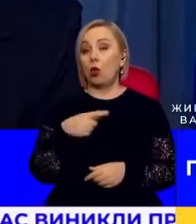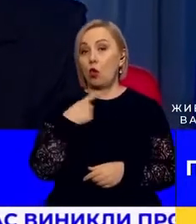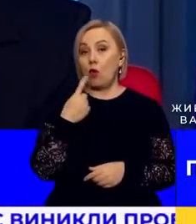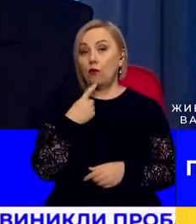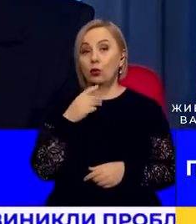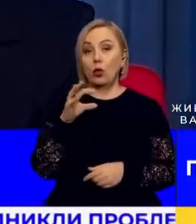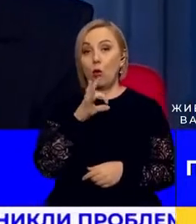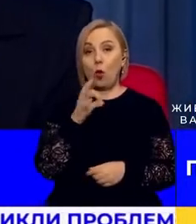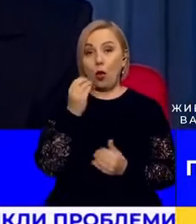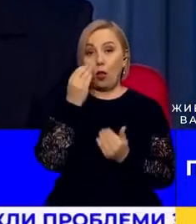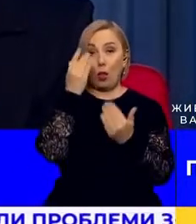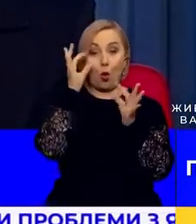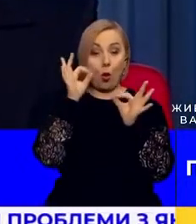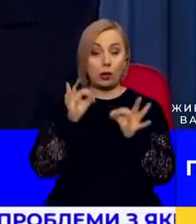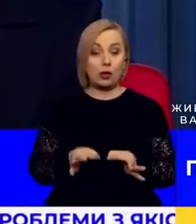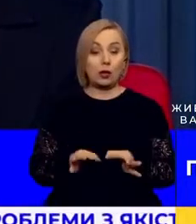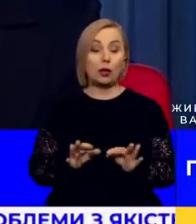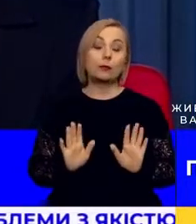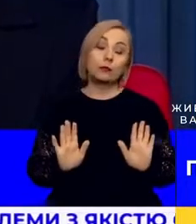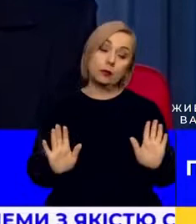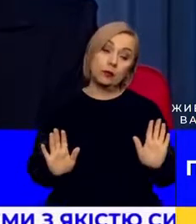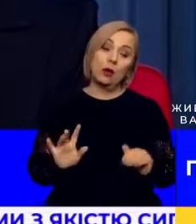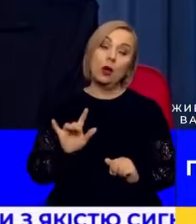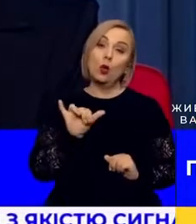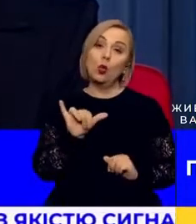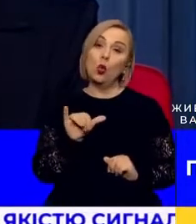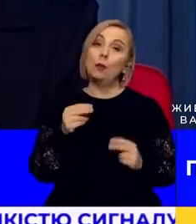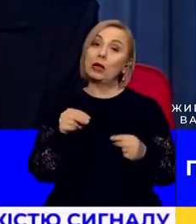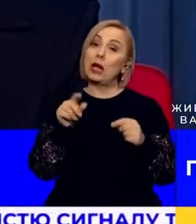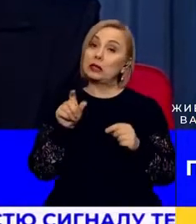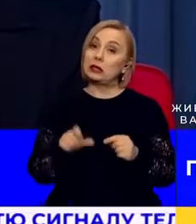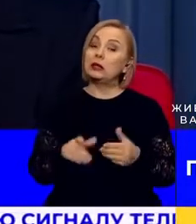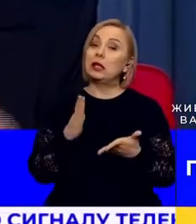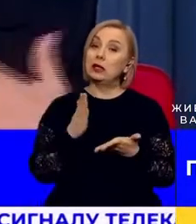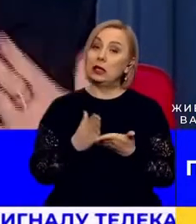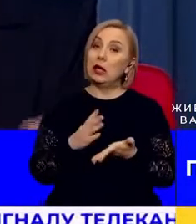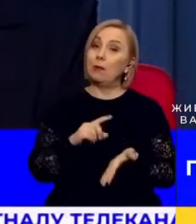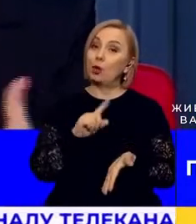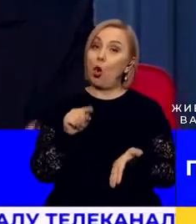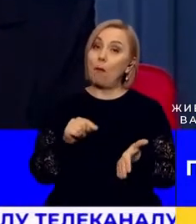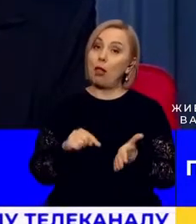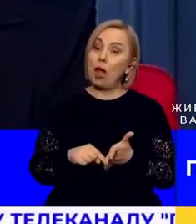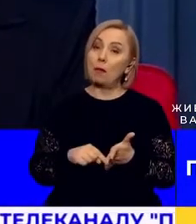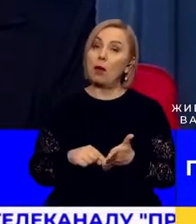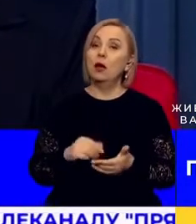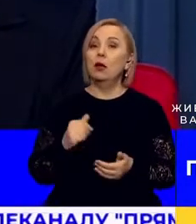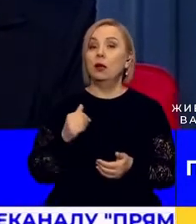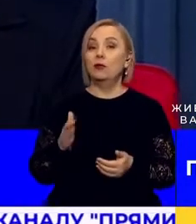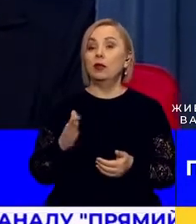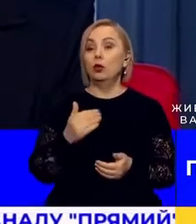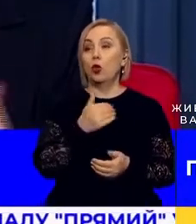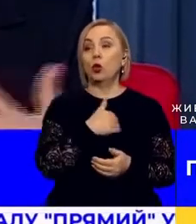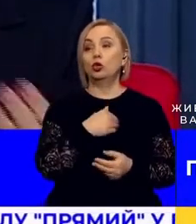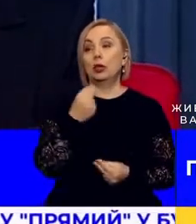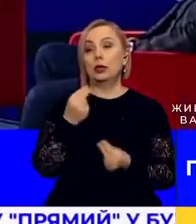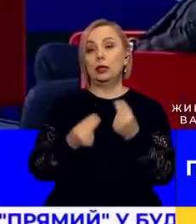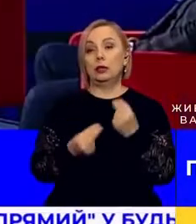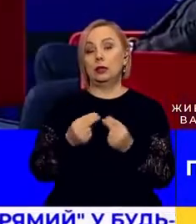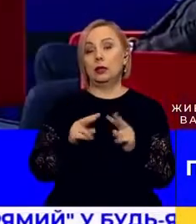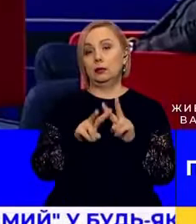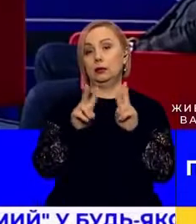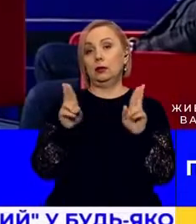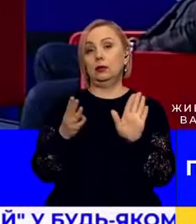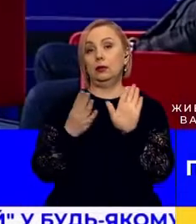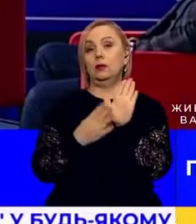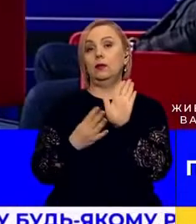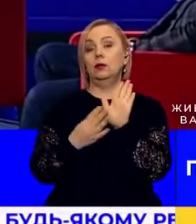у президента дійсно є проблема, і він хоче погратися так, як в 95-му кварталі, як в шоу.